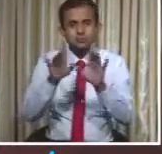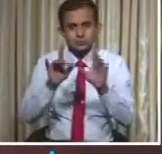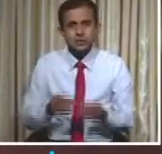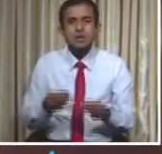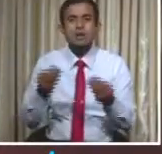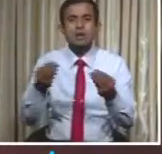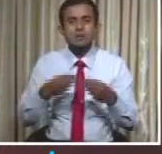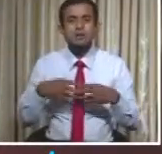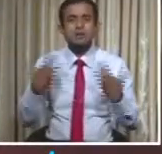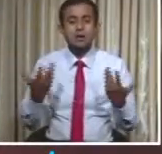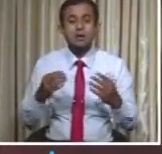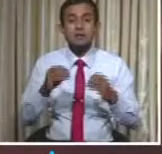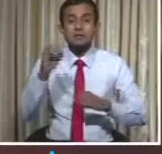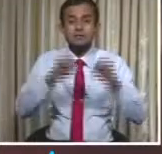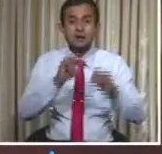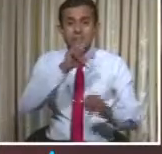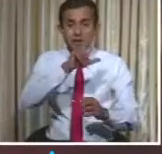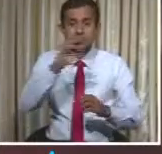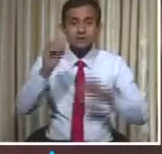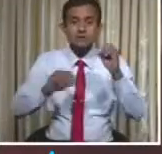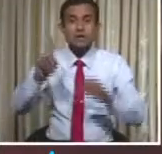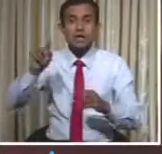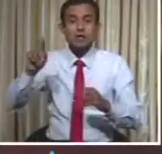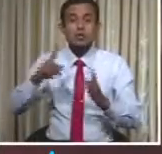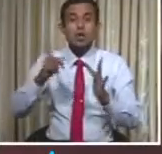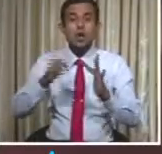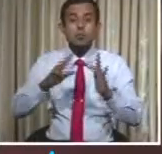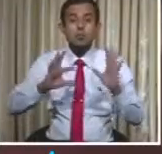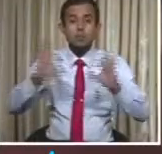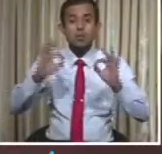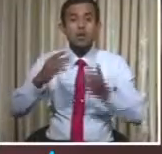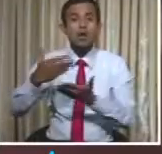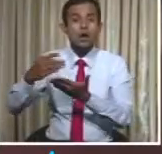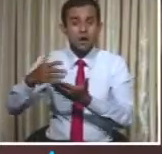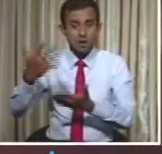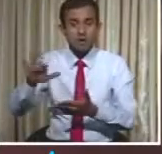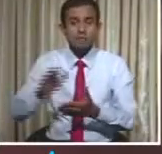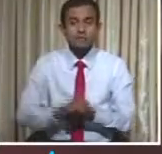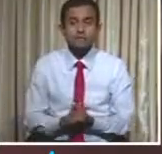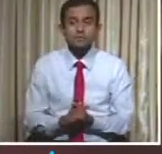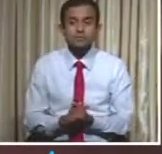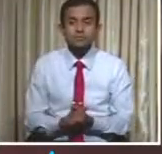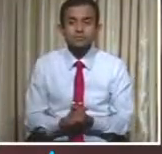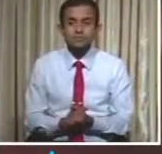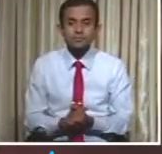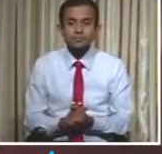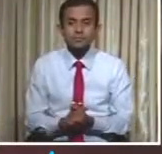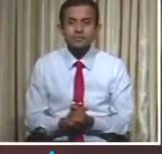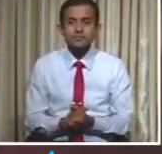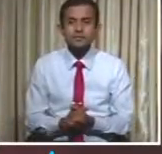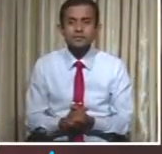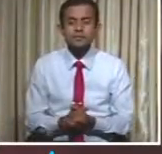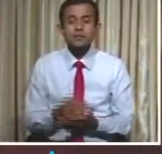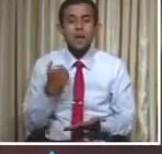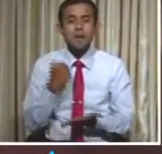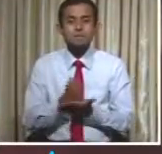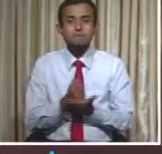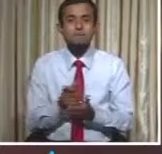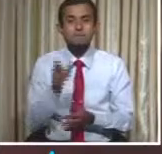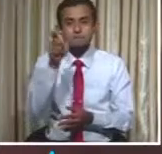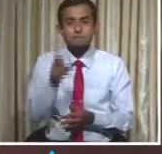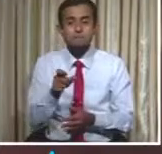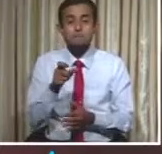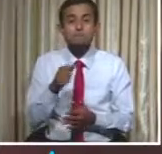ලැබිලා නැහැ. 108 ඉඳලා 111 වෙනකම් පොලිය ගෙවන්න සිද්ධ වෙලා තියෙනවා. ඒ නිසාම මේ බැංකු කරුවන් සහ